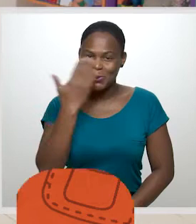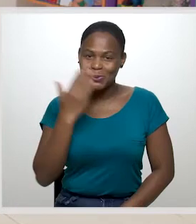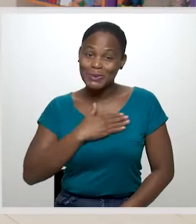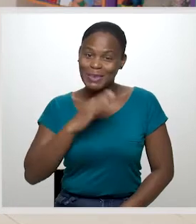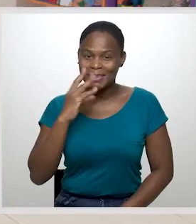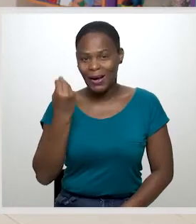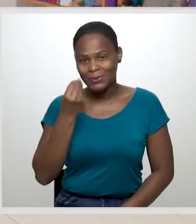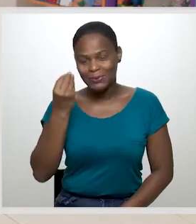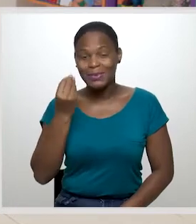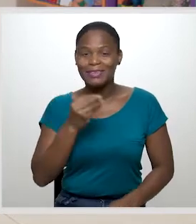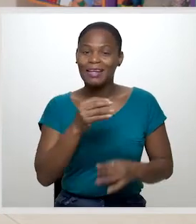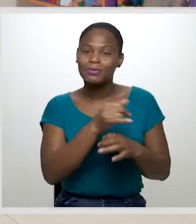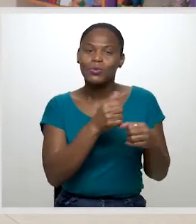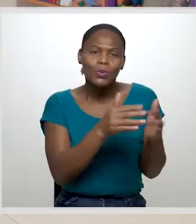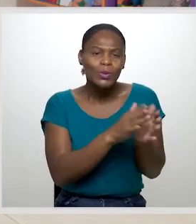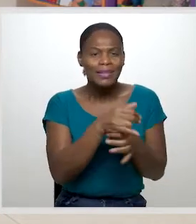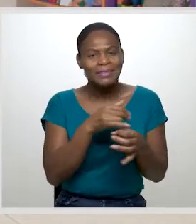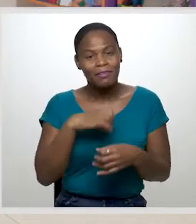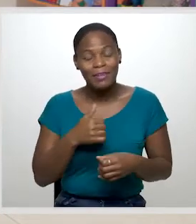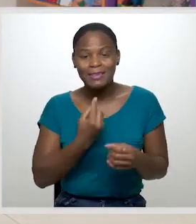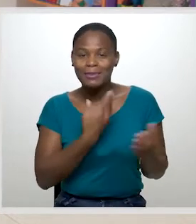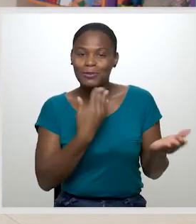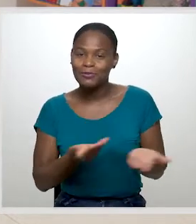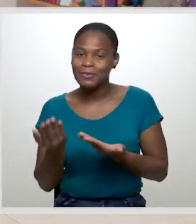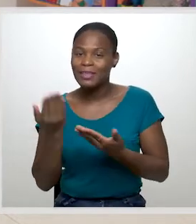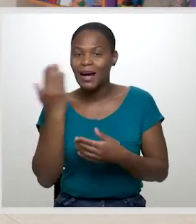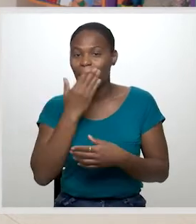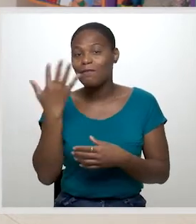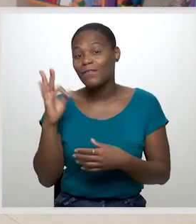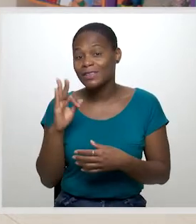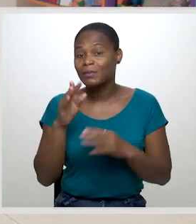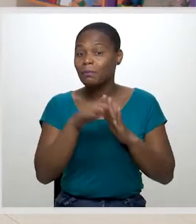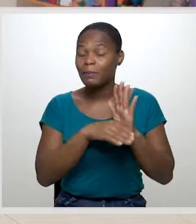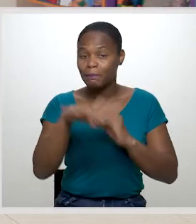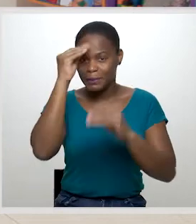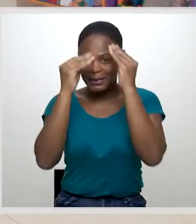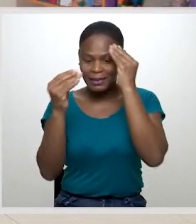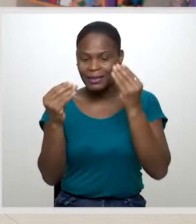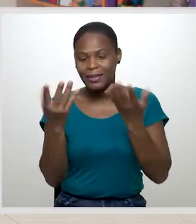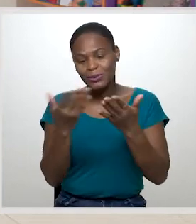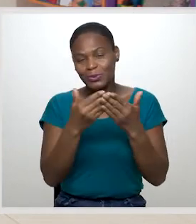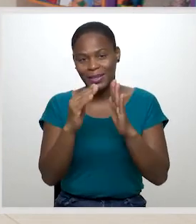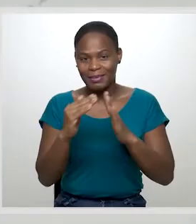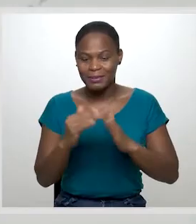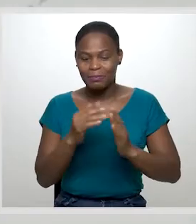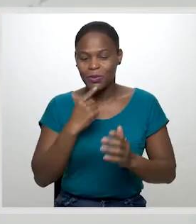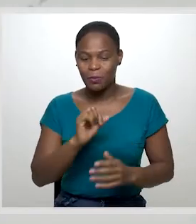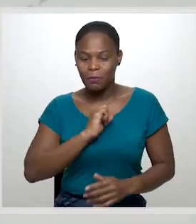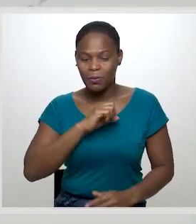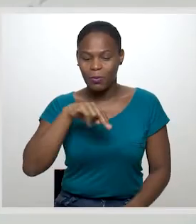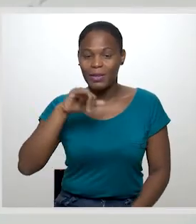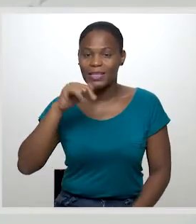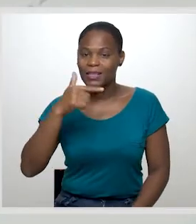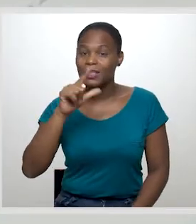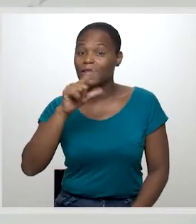Bonjour chers apprenants de Brava à Saint-Anton, soyez les bienvenus au cours de français du programme Aprender a Estudar en Casa. Je suis